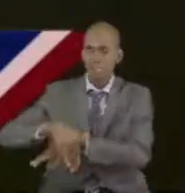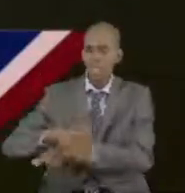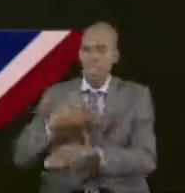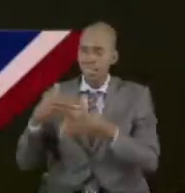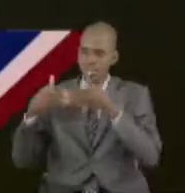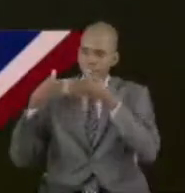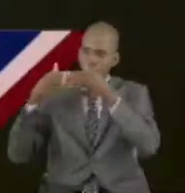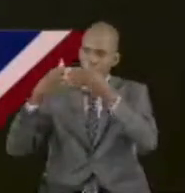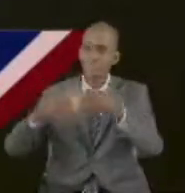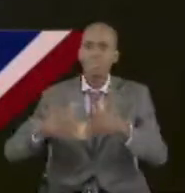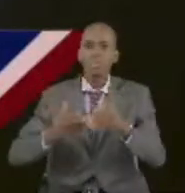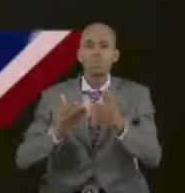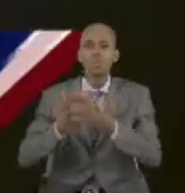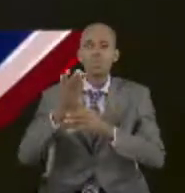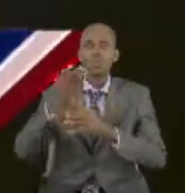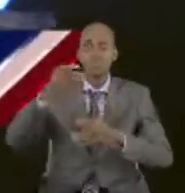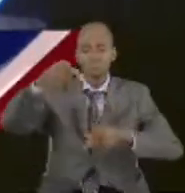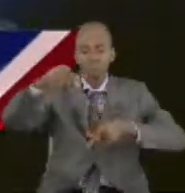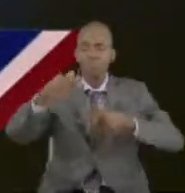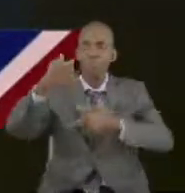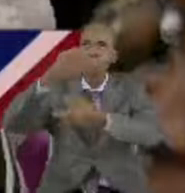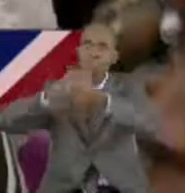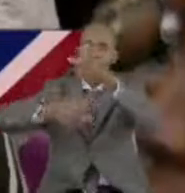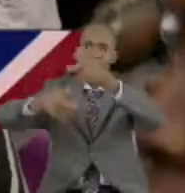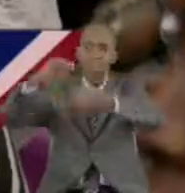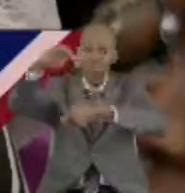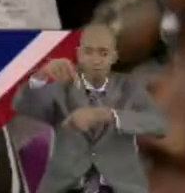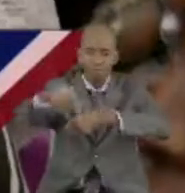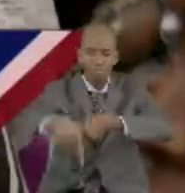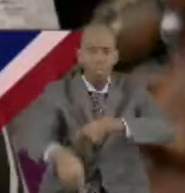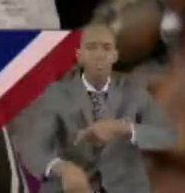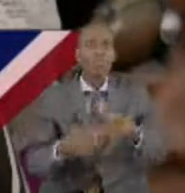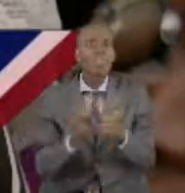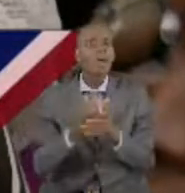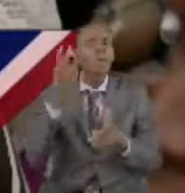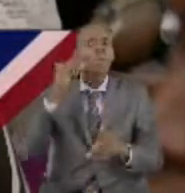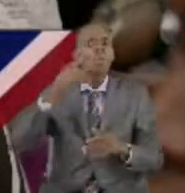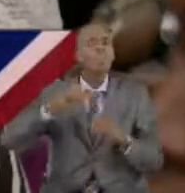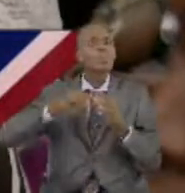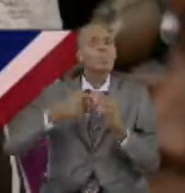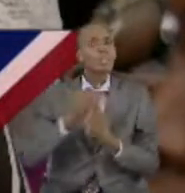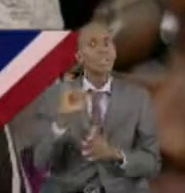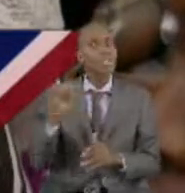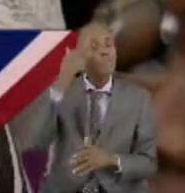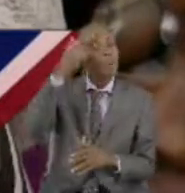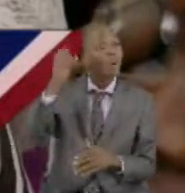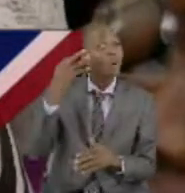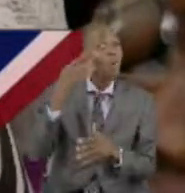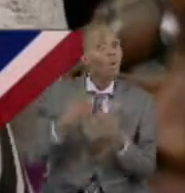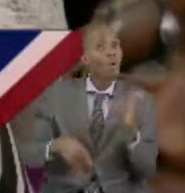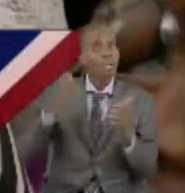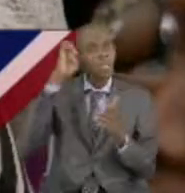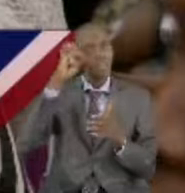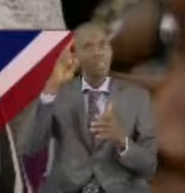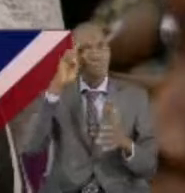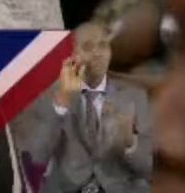descendu par la muraille dans une corbeille voici le commencement c'était le commencement à cause de la confusion